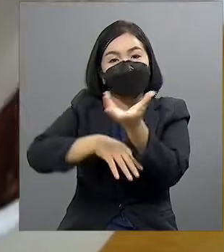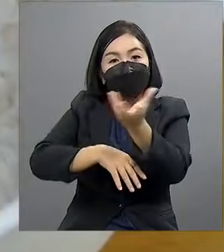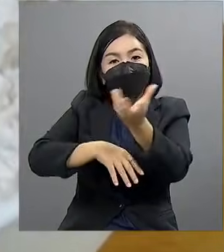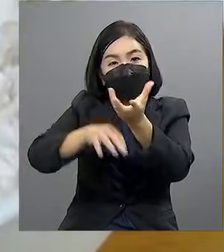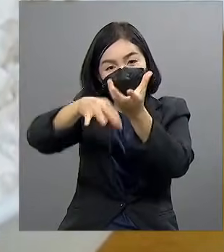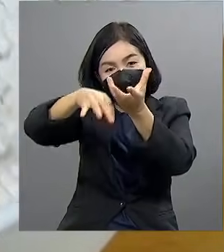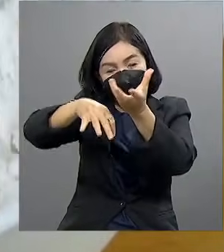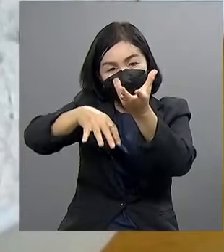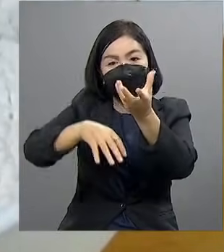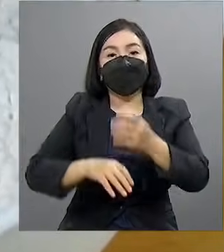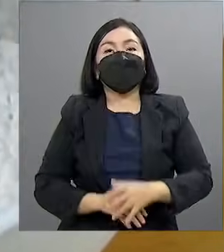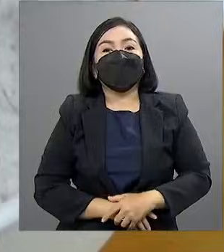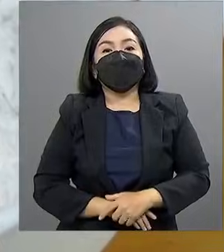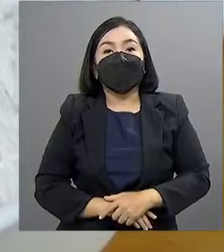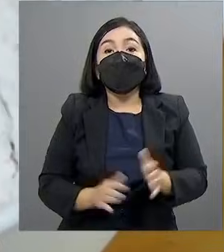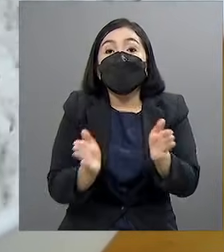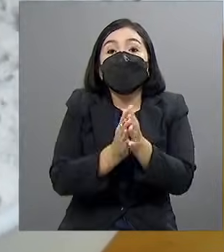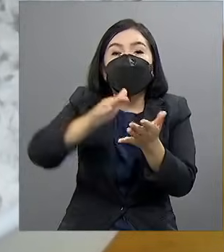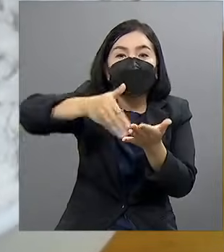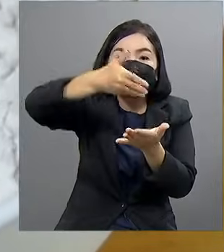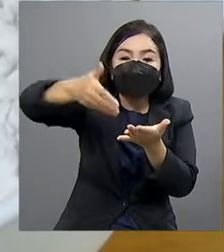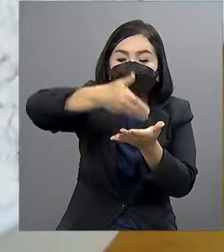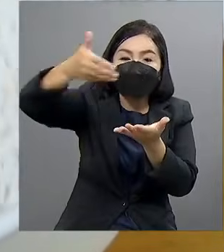ตะล่อมส่วนผสมทุกอย่างให้เข้ากันเลยครับ